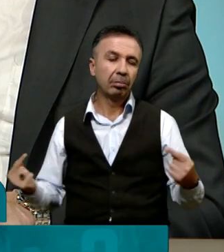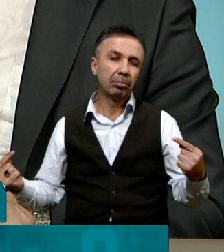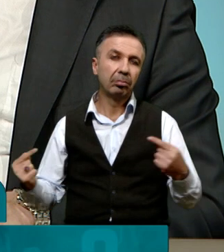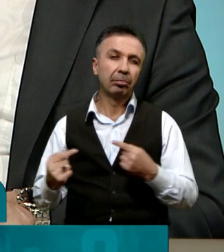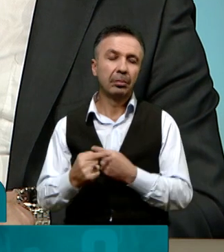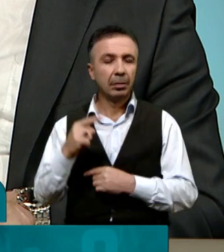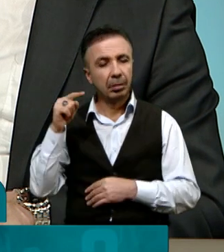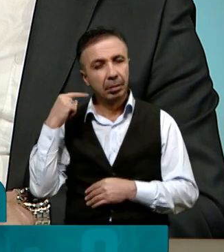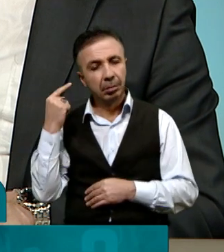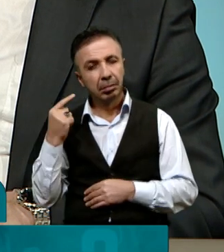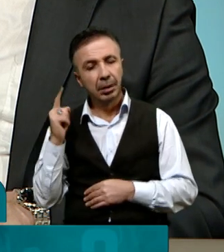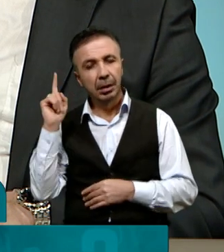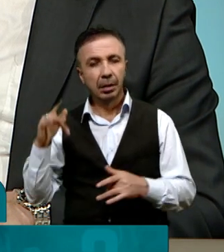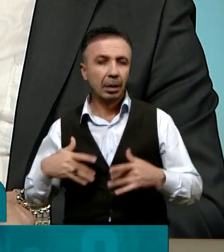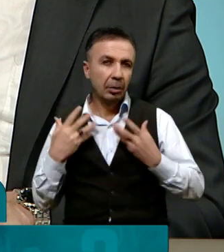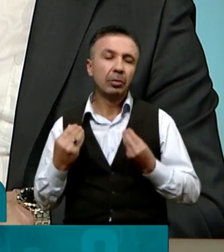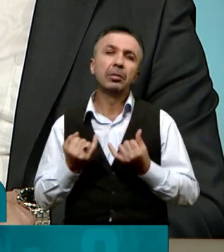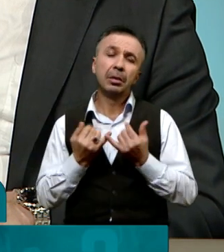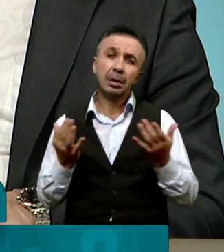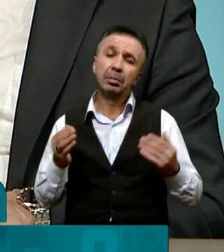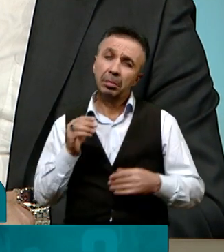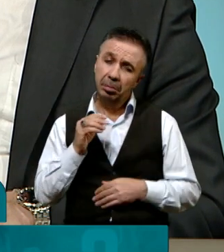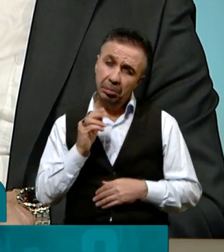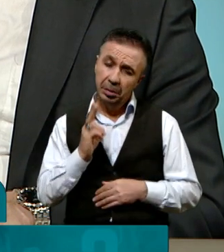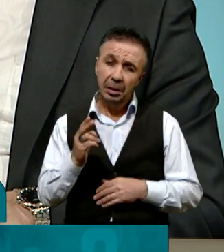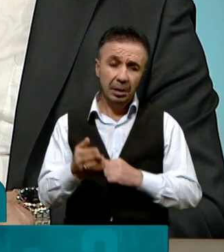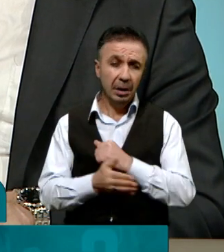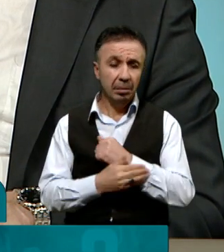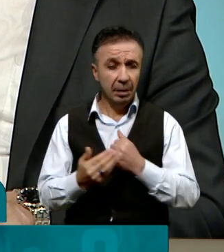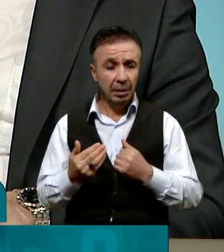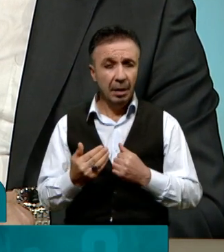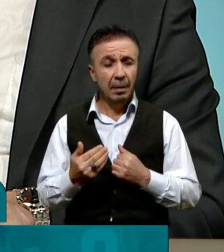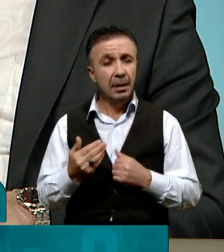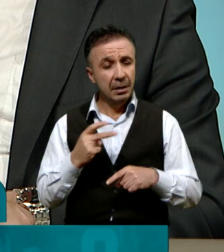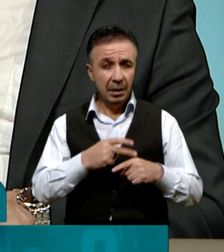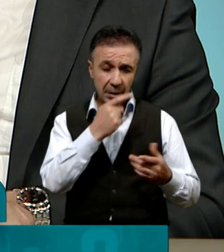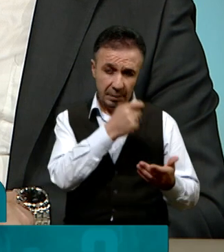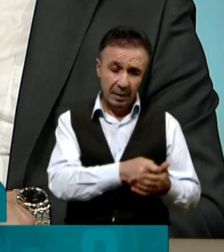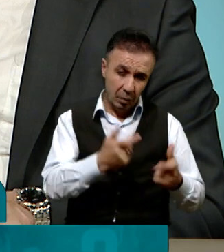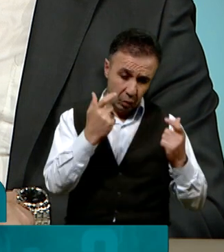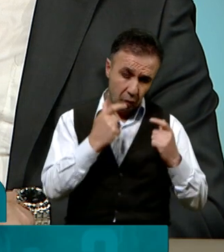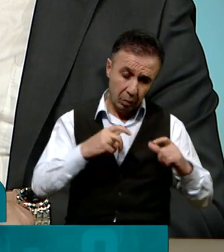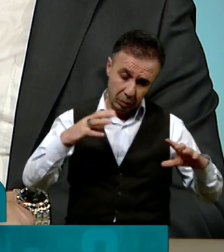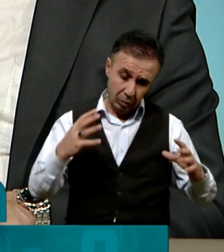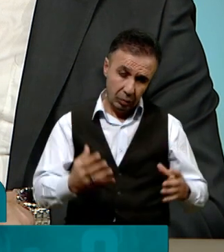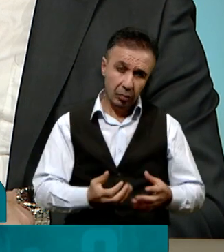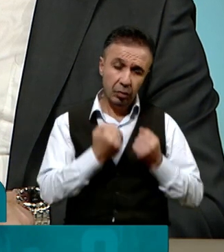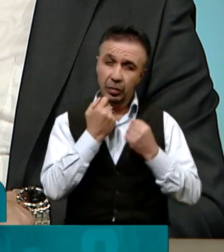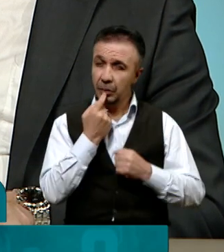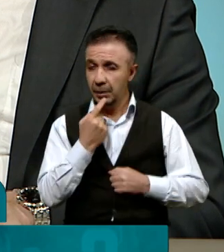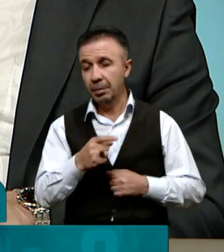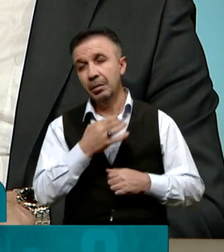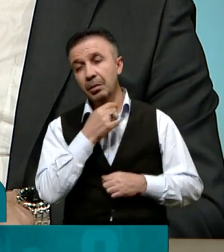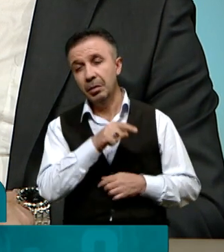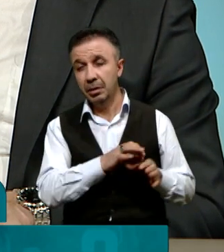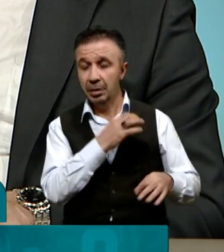düşünüyorum. Ya Allah razı olsun kardeşim senin sayende ben zekatımı verebildim. Bu yük, bu sorumluluk benim üzerimden kalktı deyip ona teşekkür